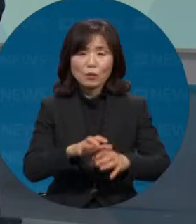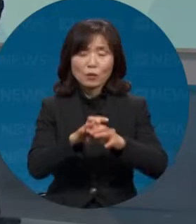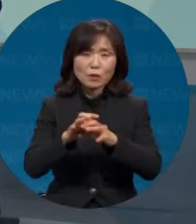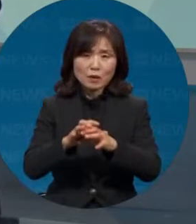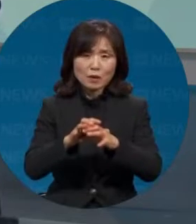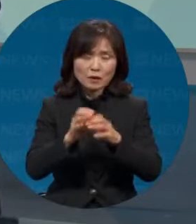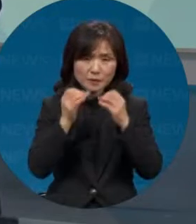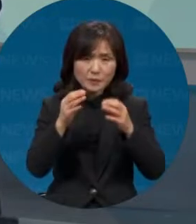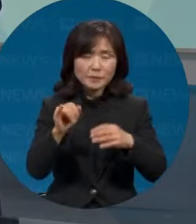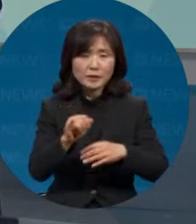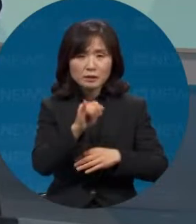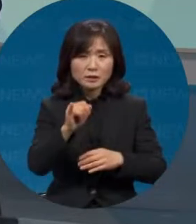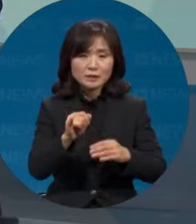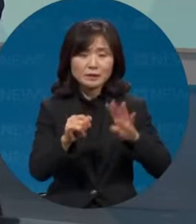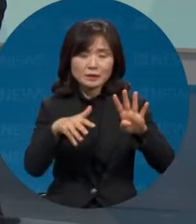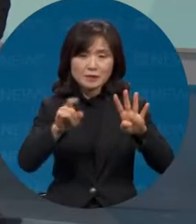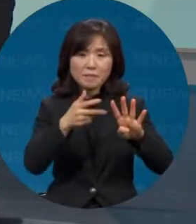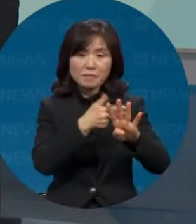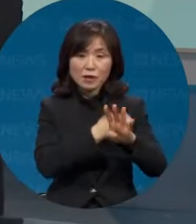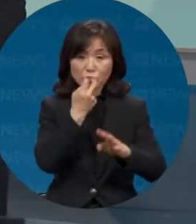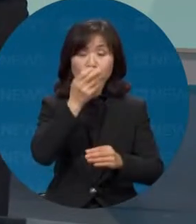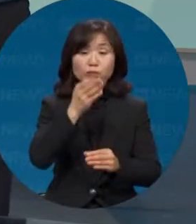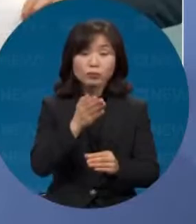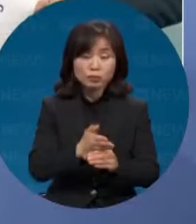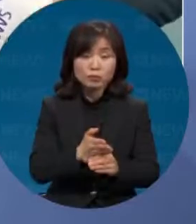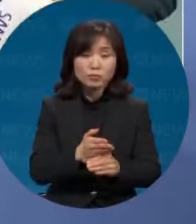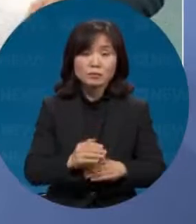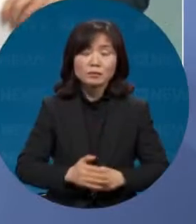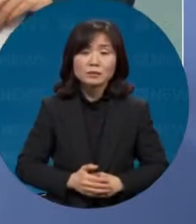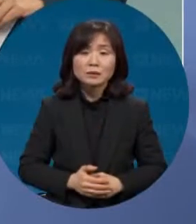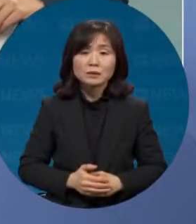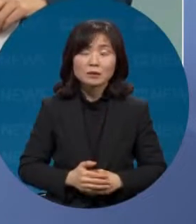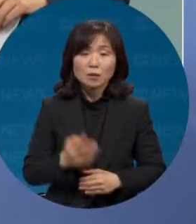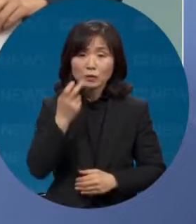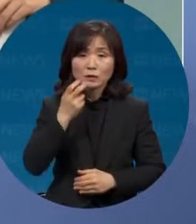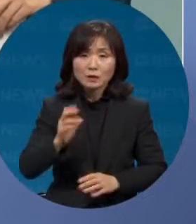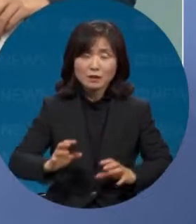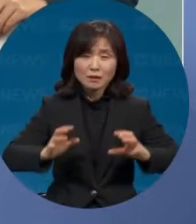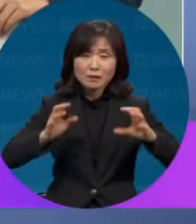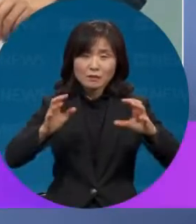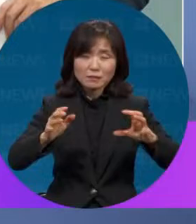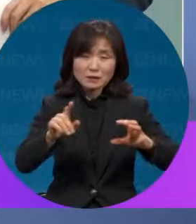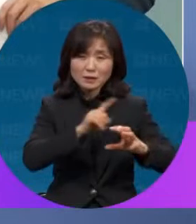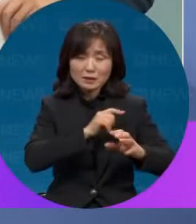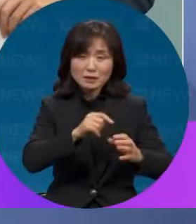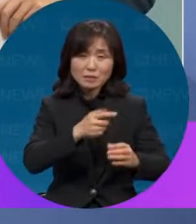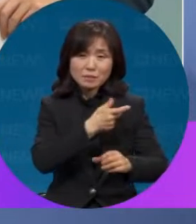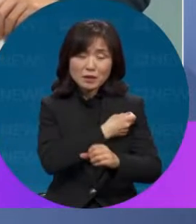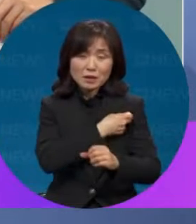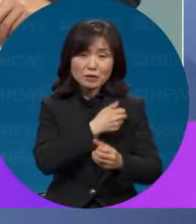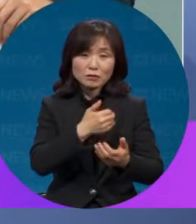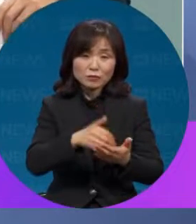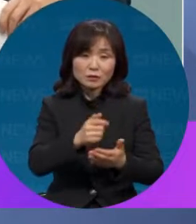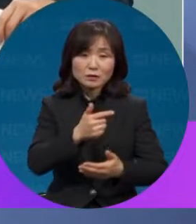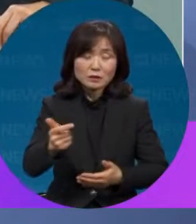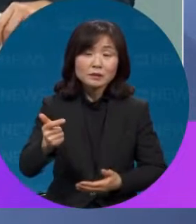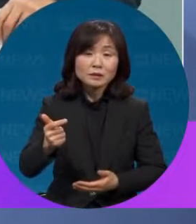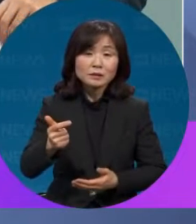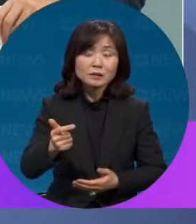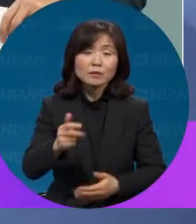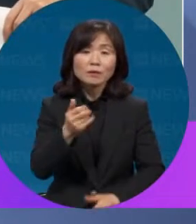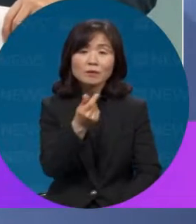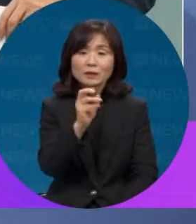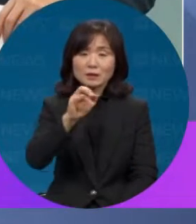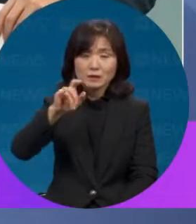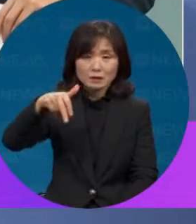허가를 검토하기 시작한 것으로 알려졌습니다 이번 검토 내니 전세계에서 가장 많이 접종 되고 있는 주요 백신 중 하나죠